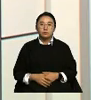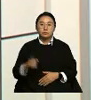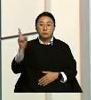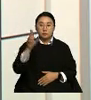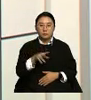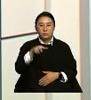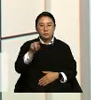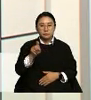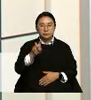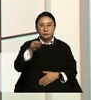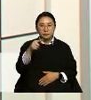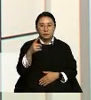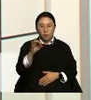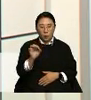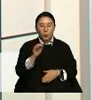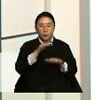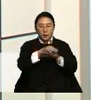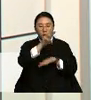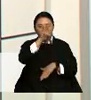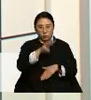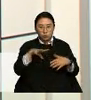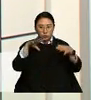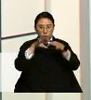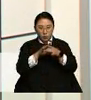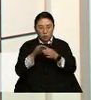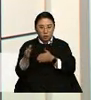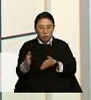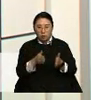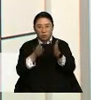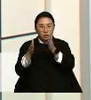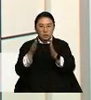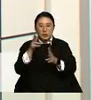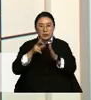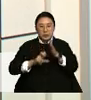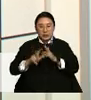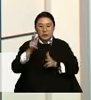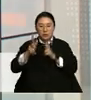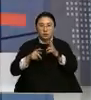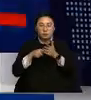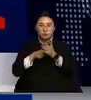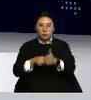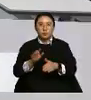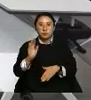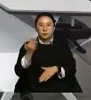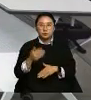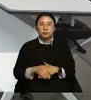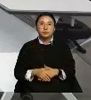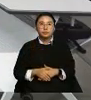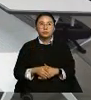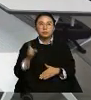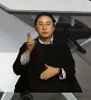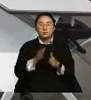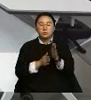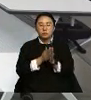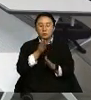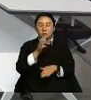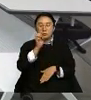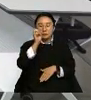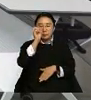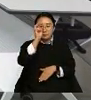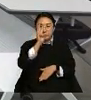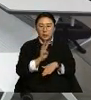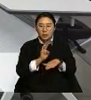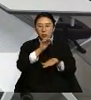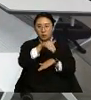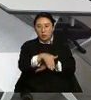고양 삼송에서 파주 금촌 구간을 연결하는 통일로선 전철 사업이 본격 추진됩니다 고양시와 파주시는 지난